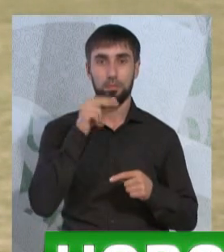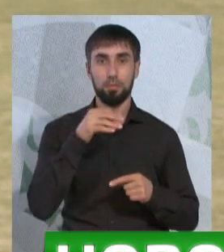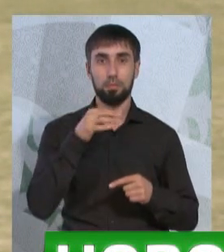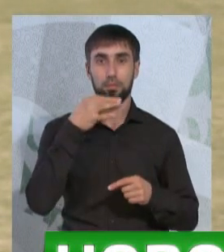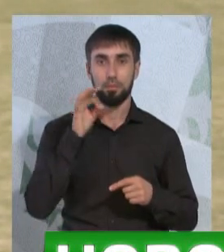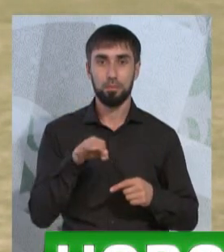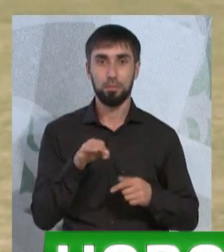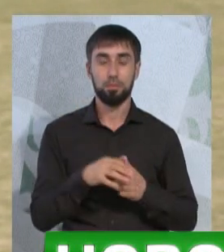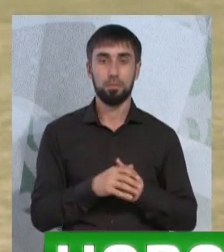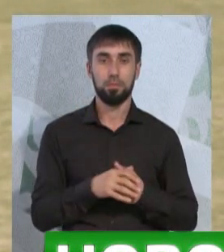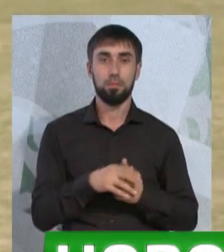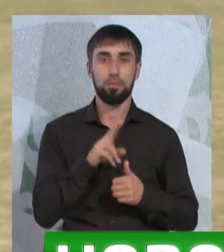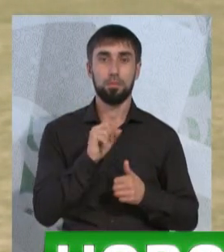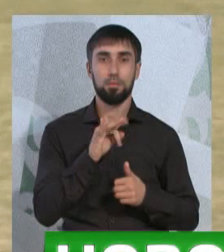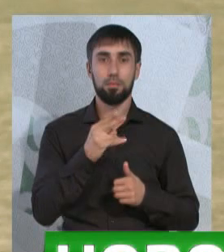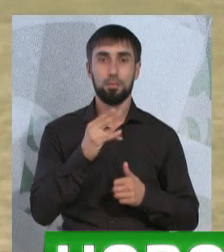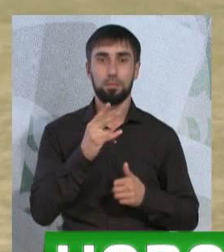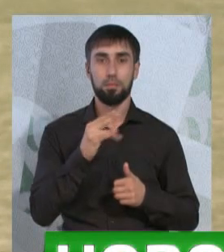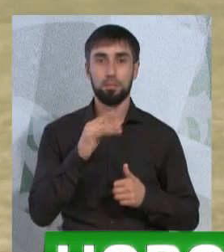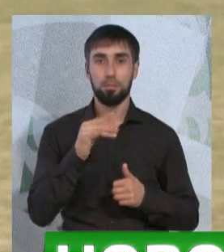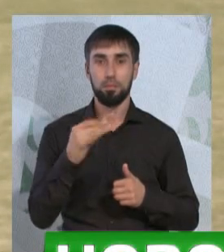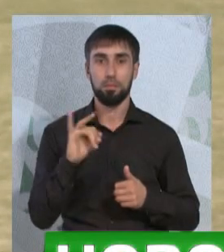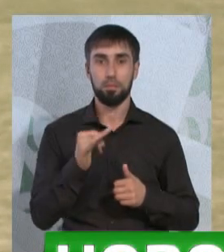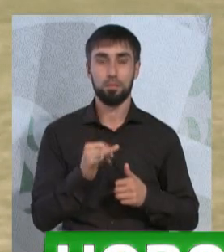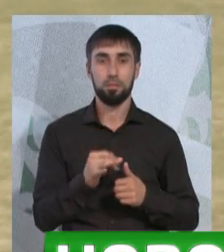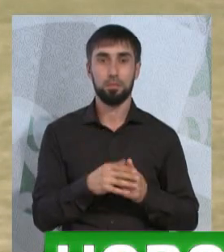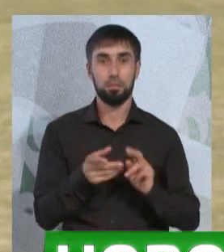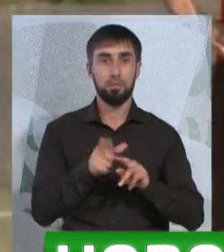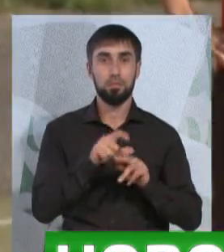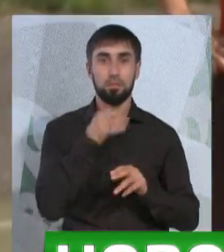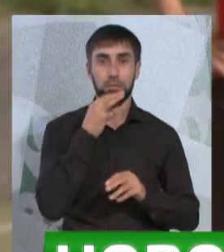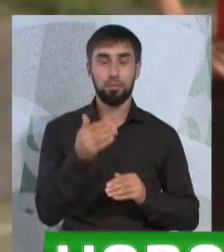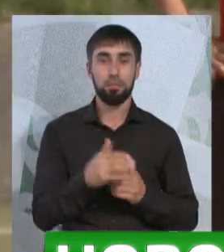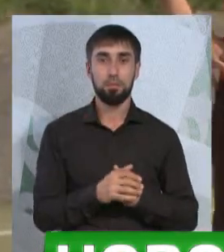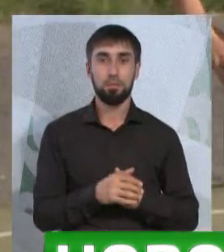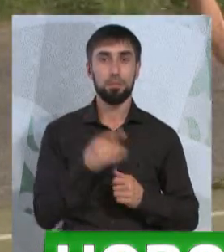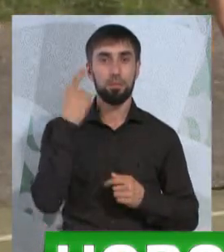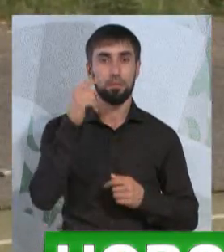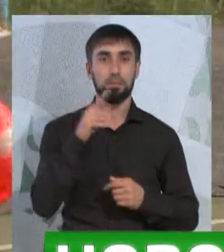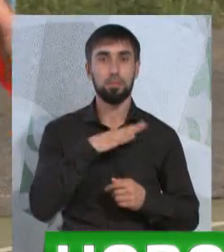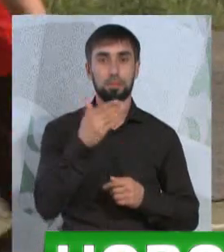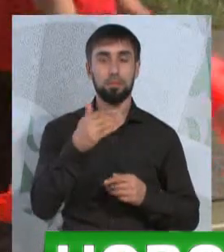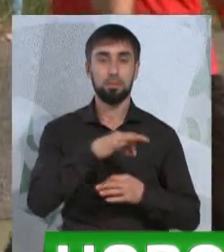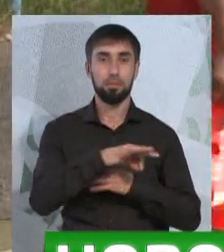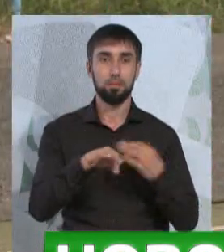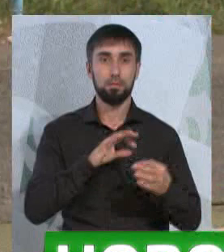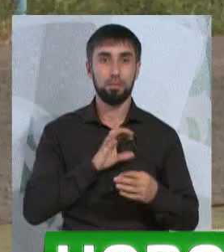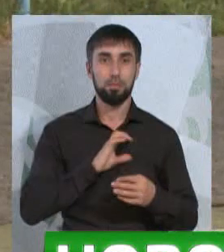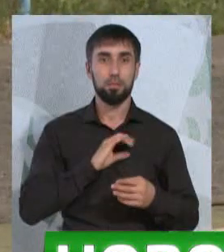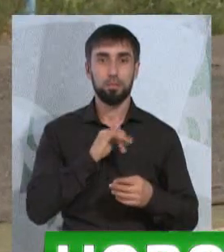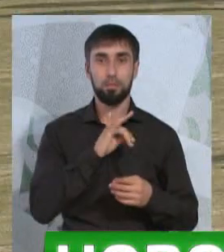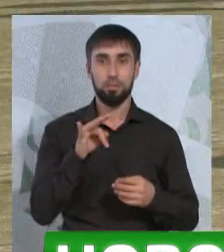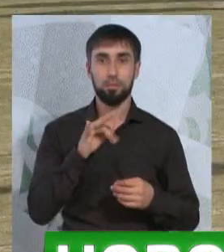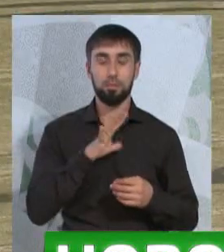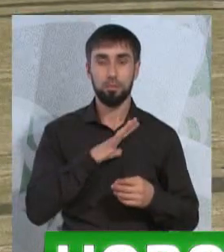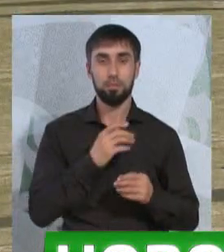ловкости, координации и... Им очень нравится. Идея запустить проект «Спартак юниор» в нашем